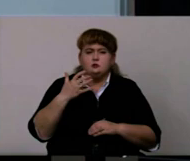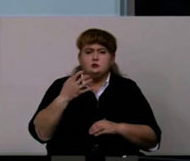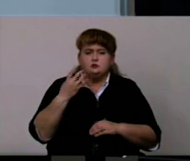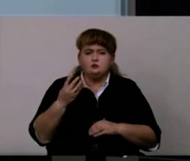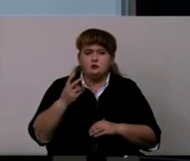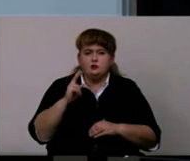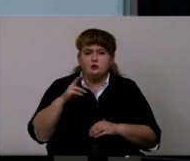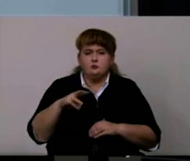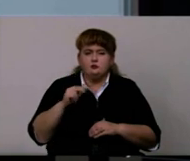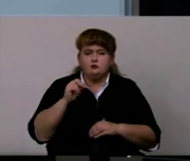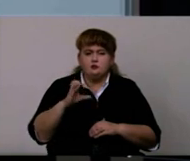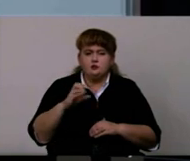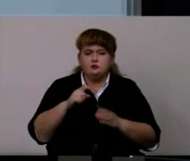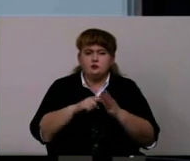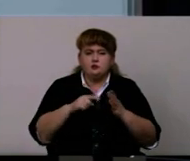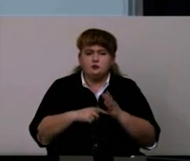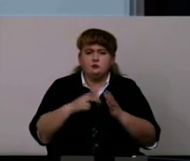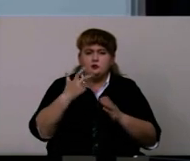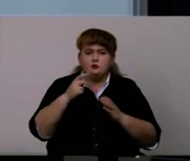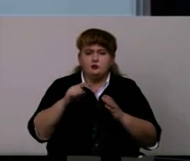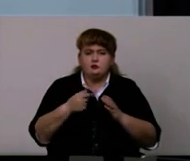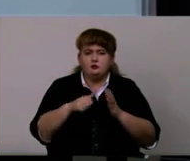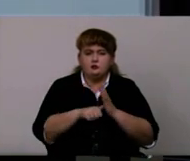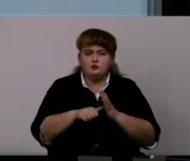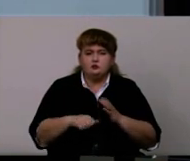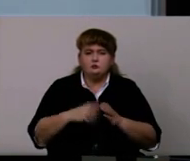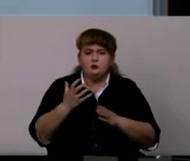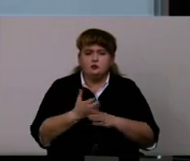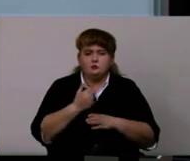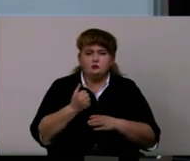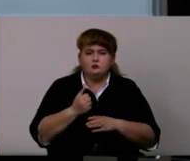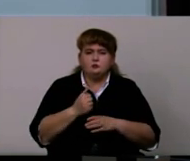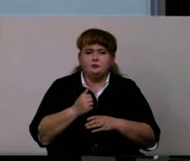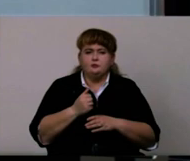54 км в час делим на 3,6, получается